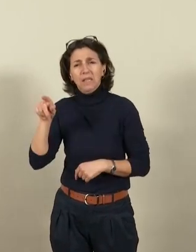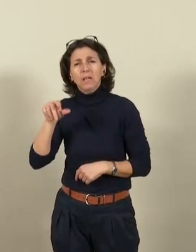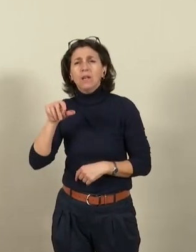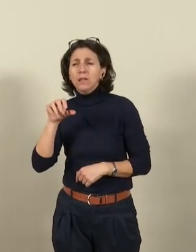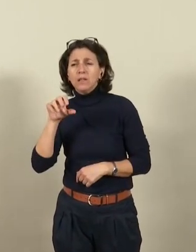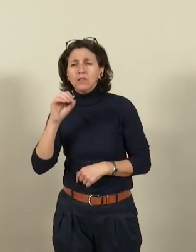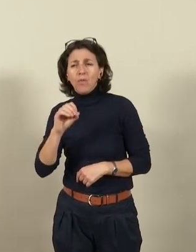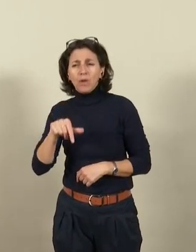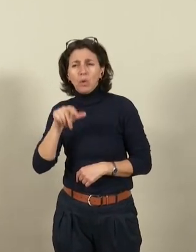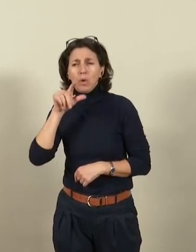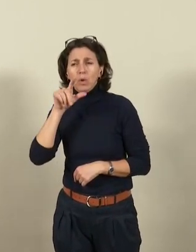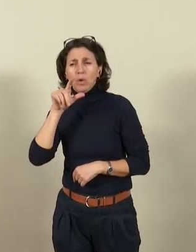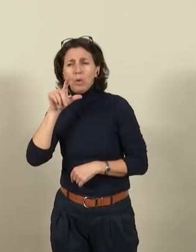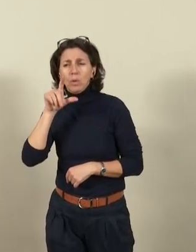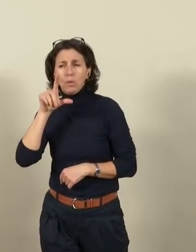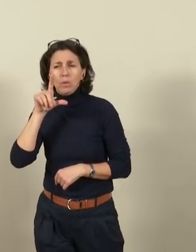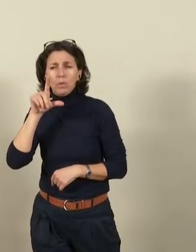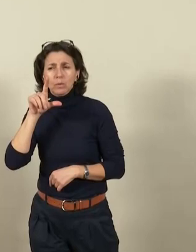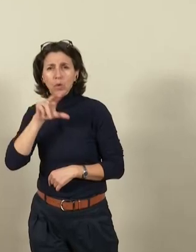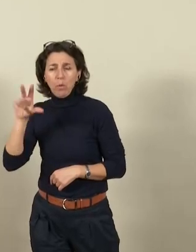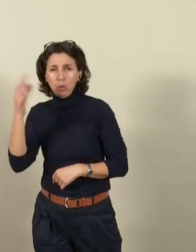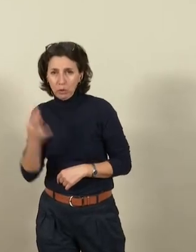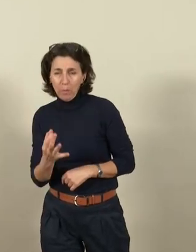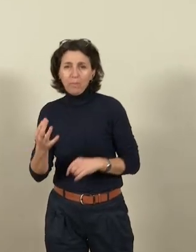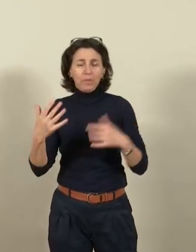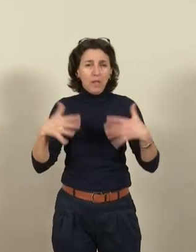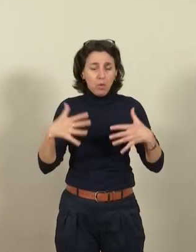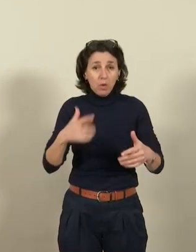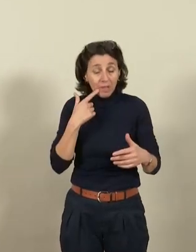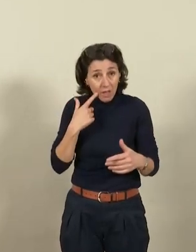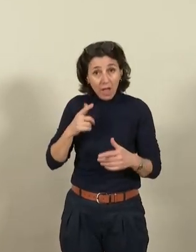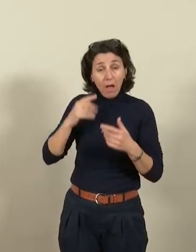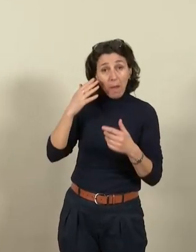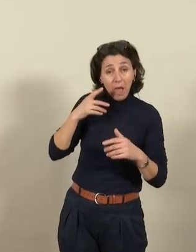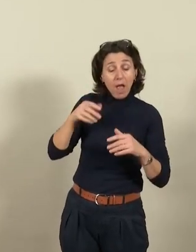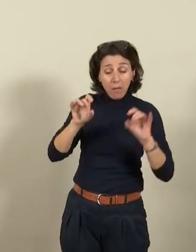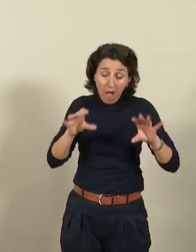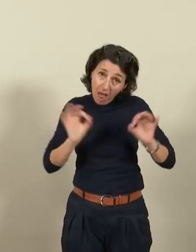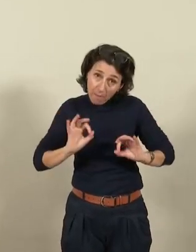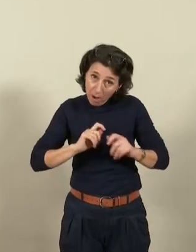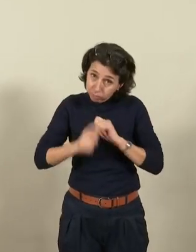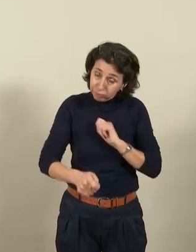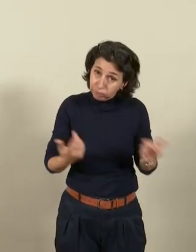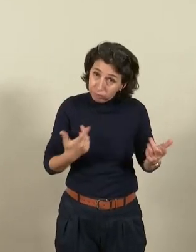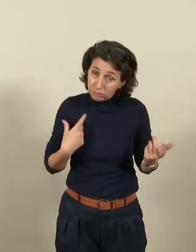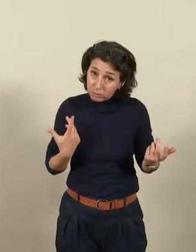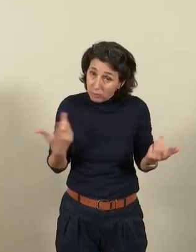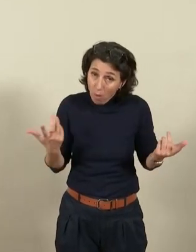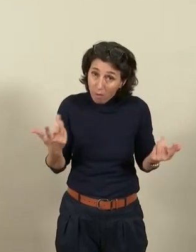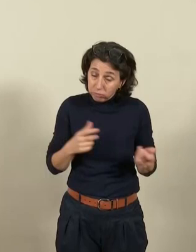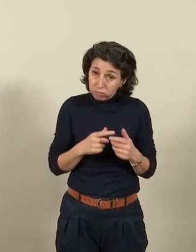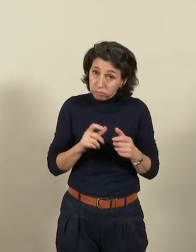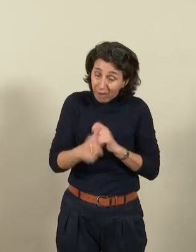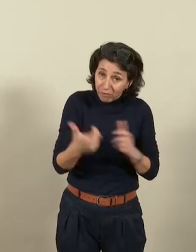leurs adhérents de plus comme l'a dit tout à l'heure Delphin Benz le fait de comptabiliser les personnes non binaires me